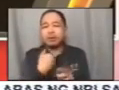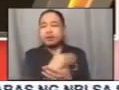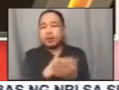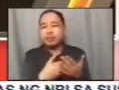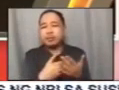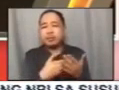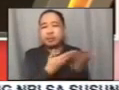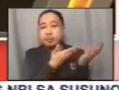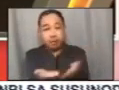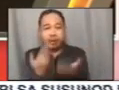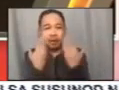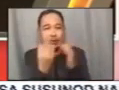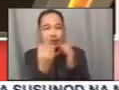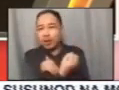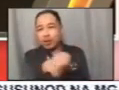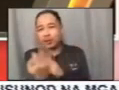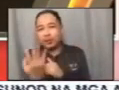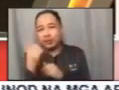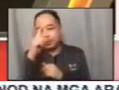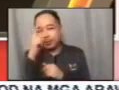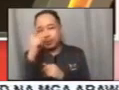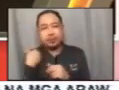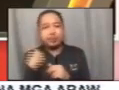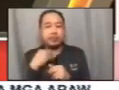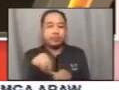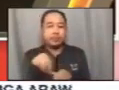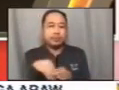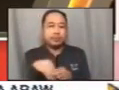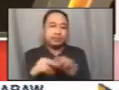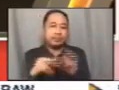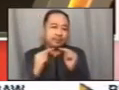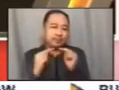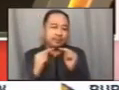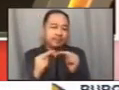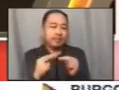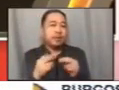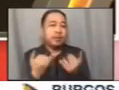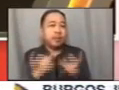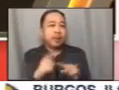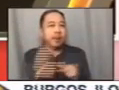ito? Itong vaccine na itong Covovax, so, galing ho yan